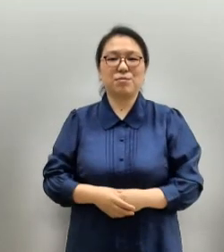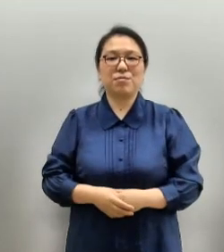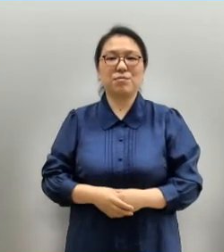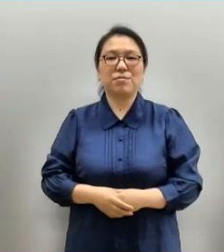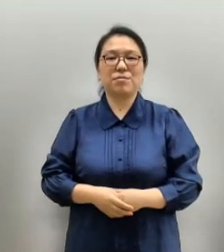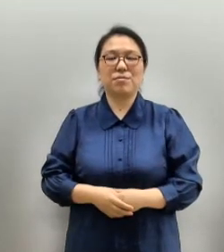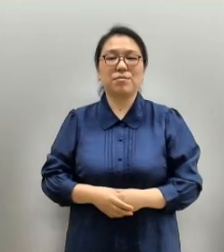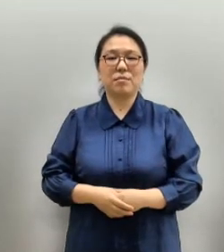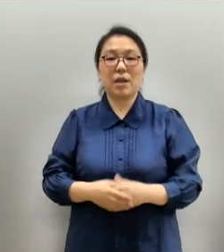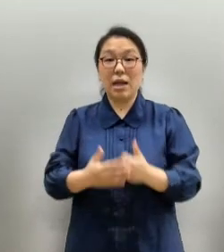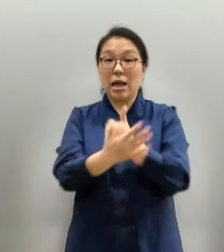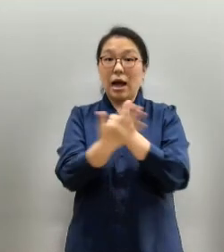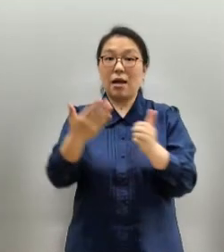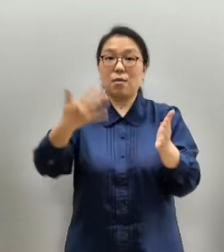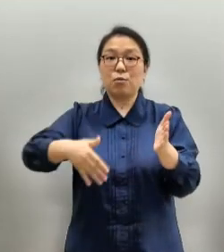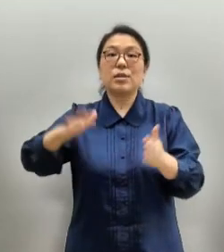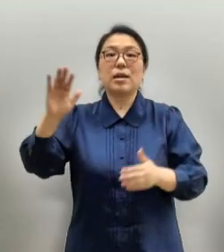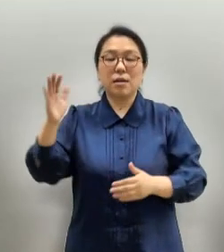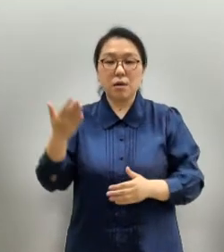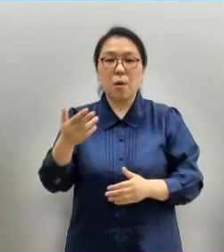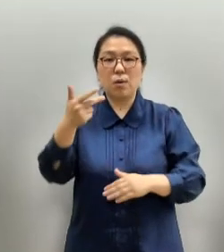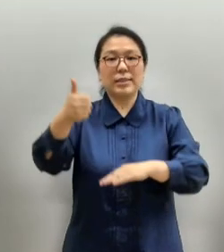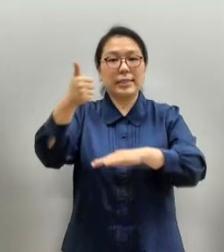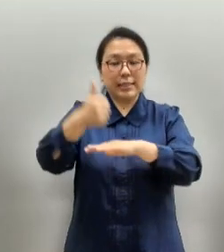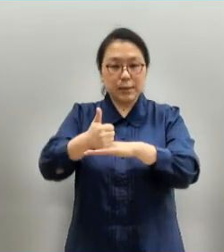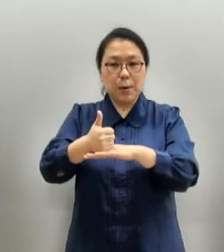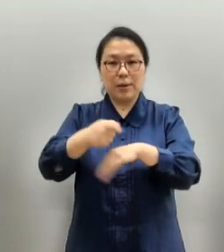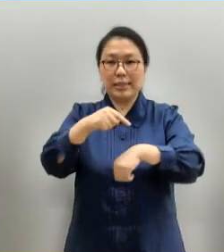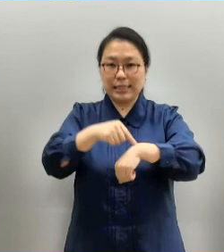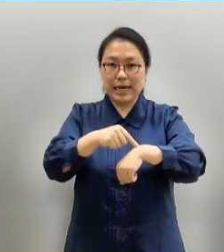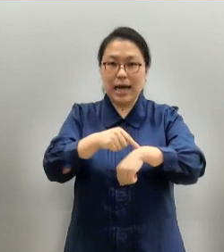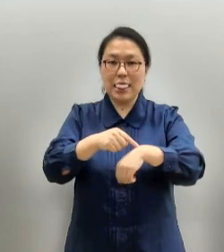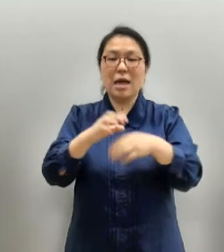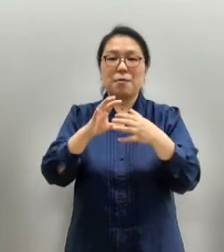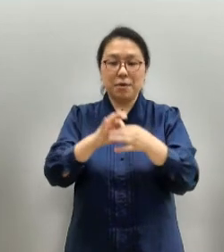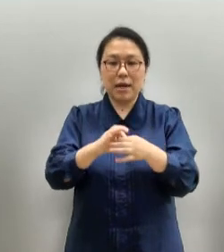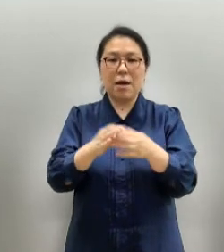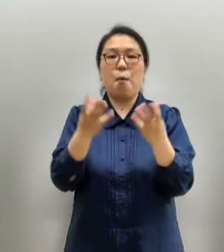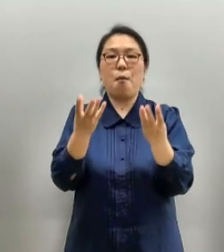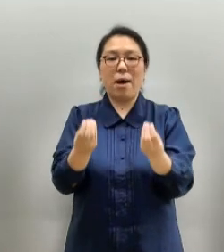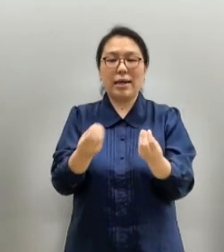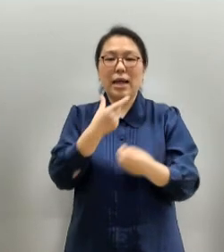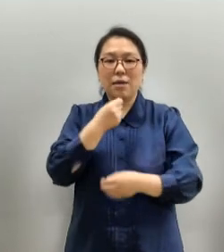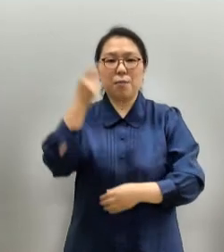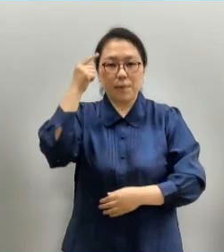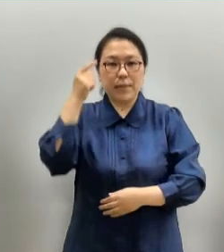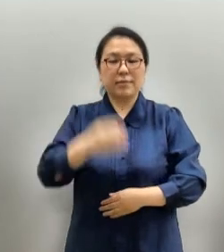はい、会見の途中でございますが、市長及びご通知書につきましては、一旦ここで、開示させ